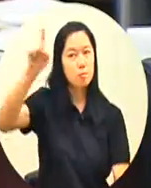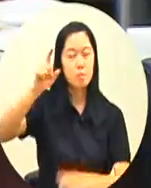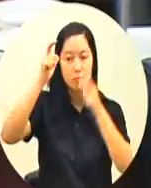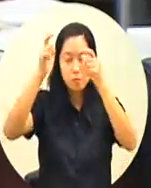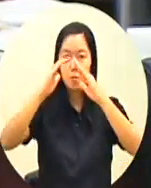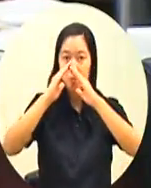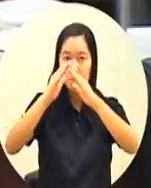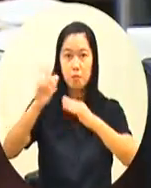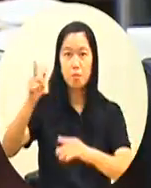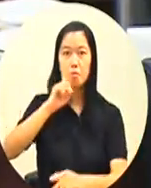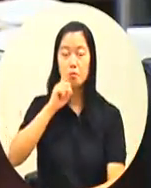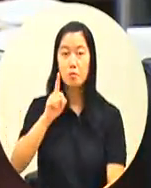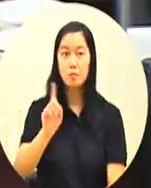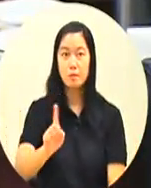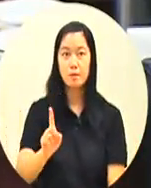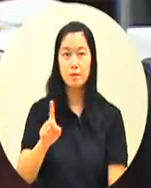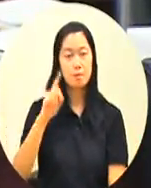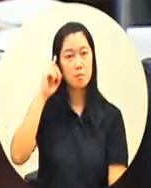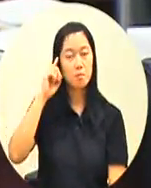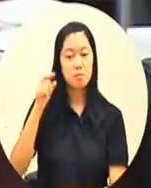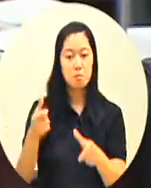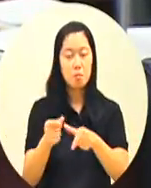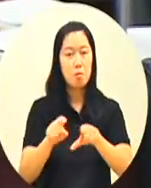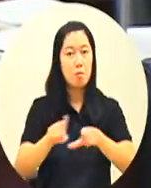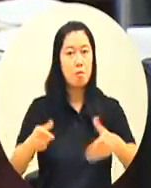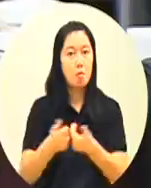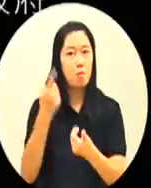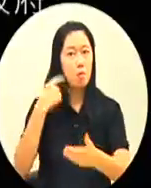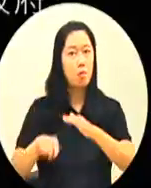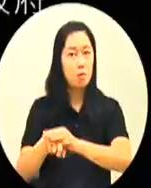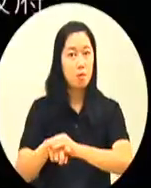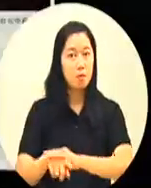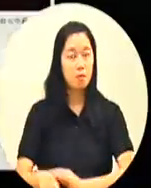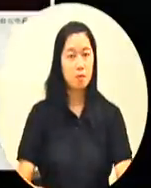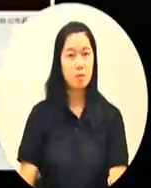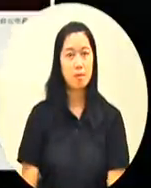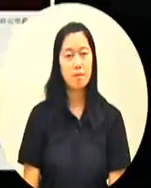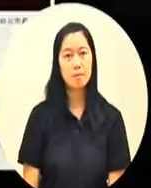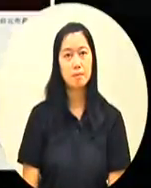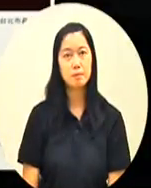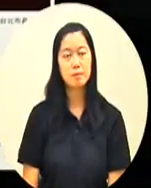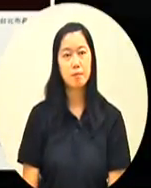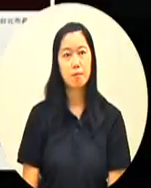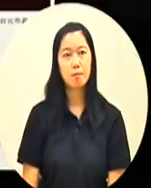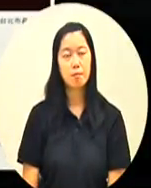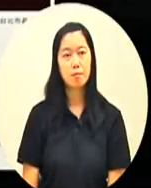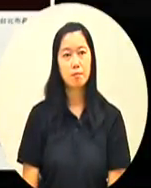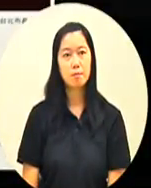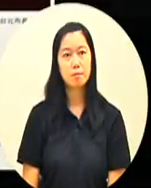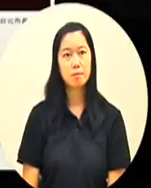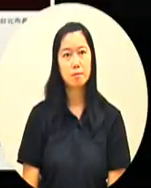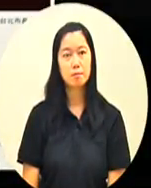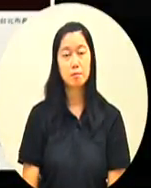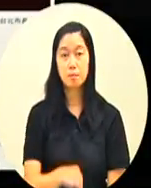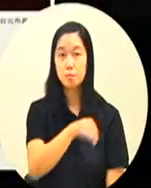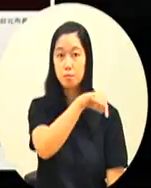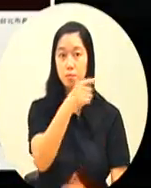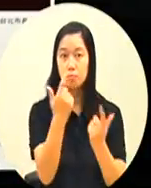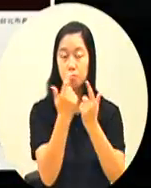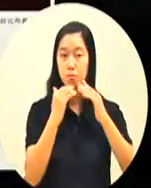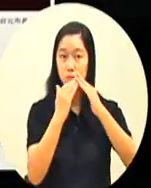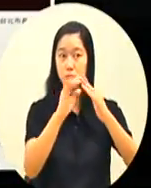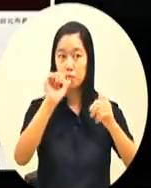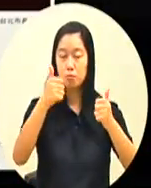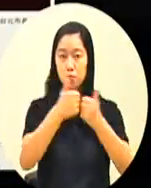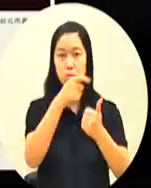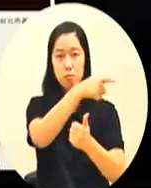要告我们陈局市长说违反公平的交易法什么的。这都是他在他们台北市议会公